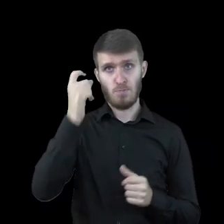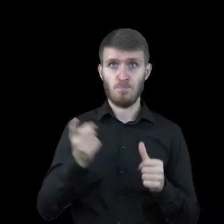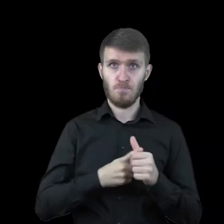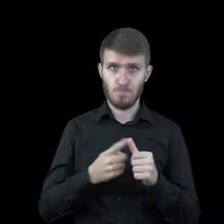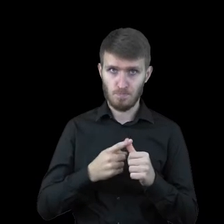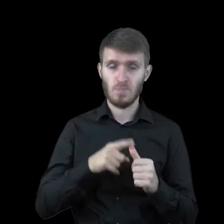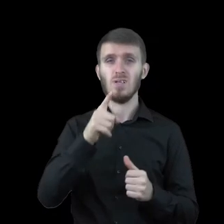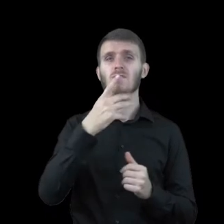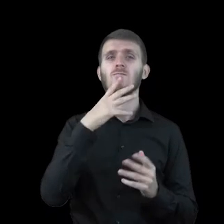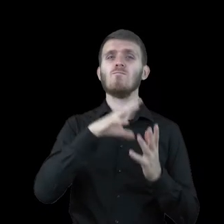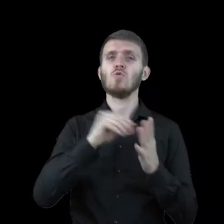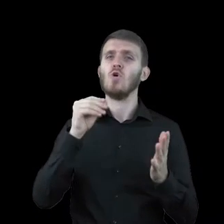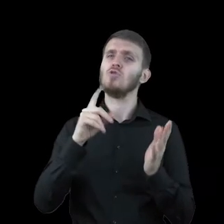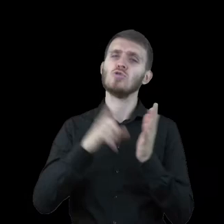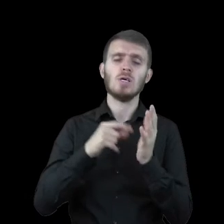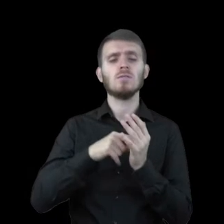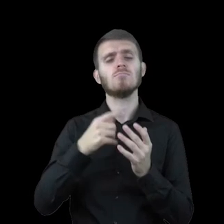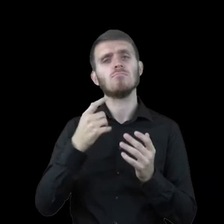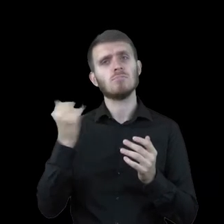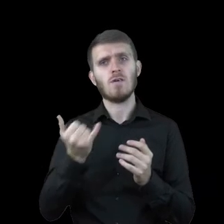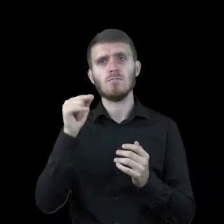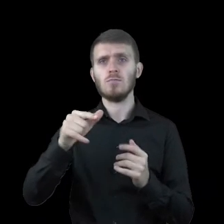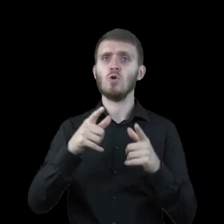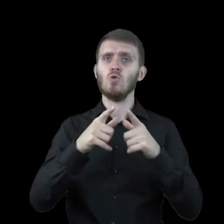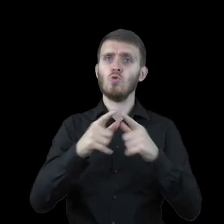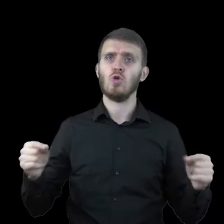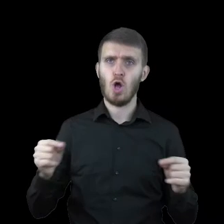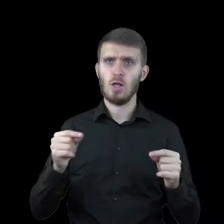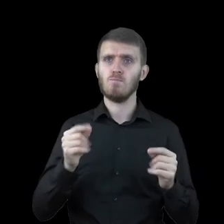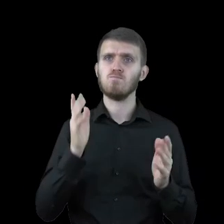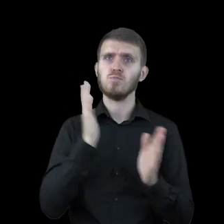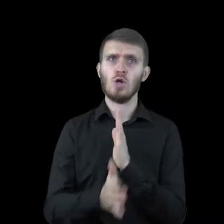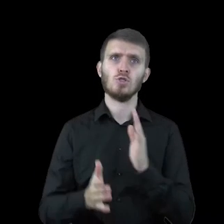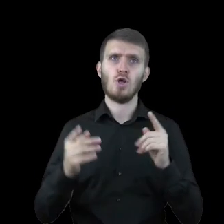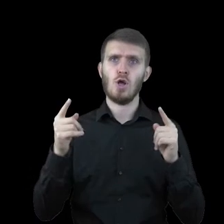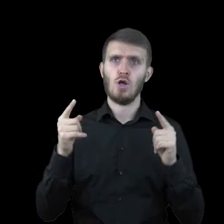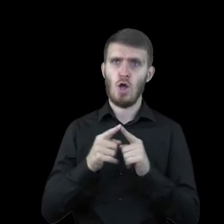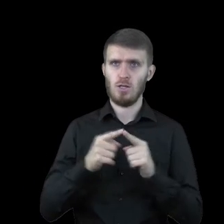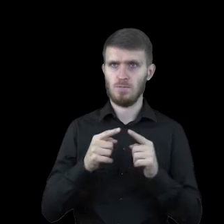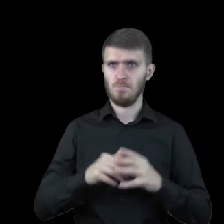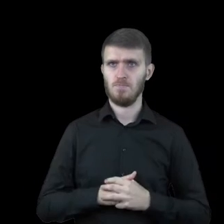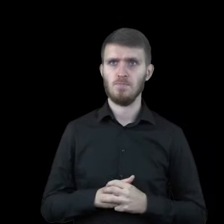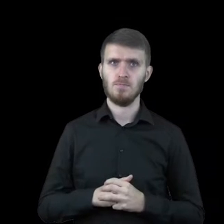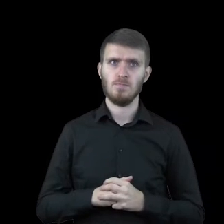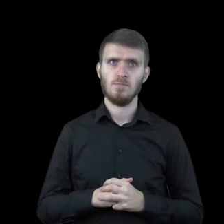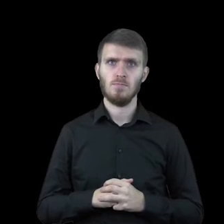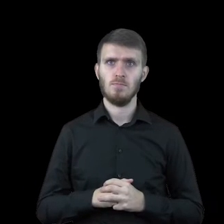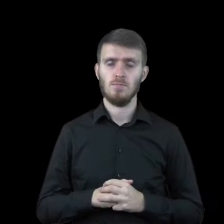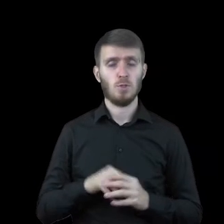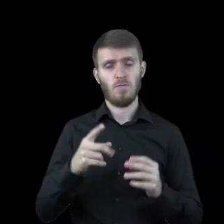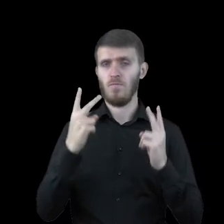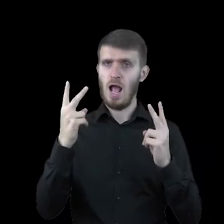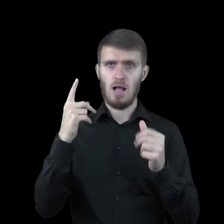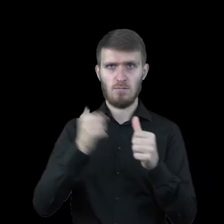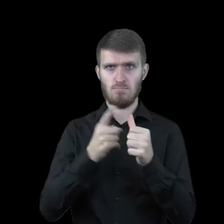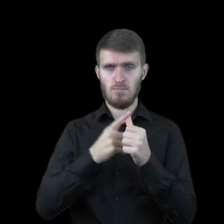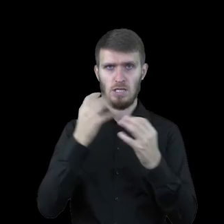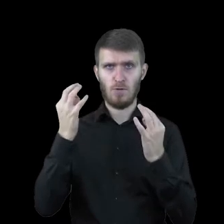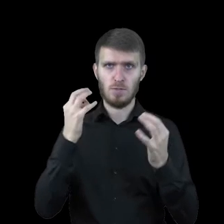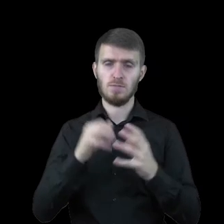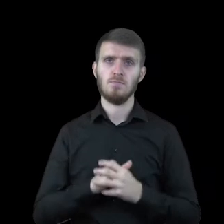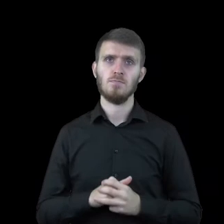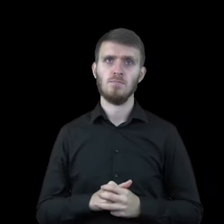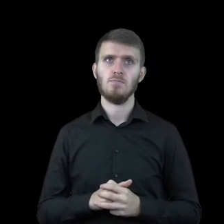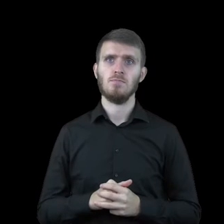co musimy wiedzieć o twierdzeniu Pitagorasa? Musimy wiedzieć, że twierdzenie Pitagorasa zachodzi w trójkątach prostokątnych. Więc